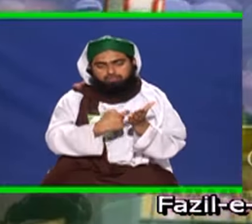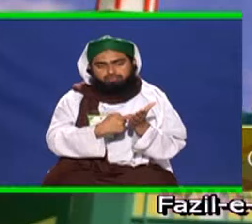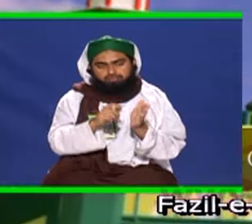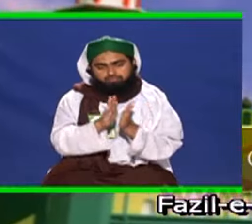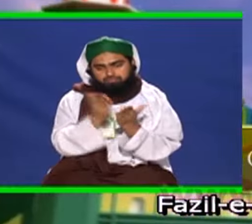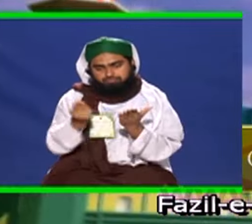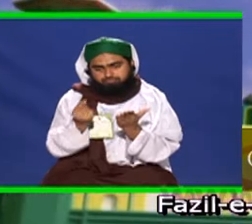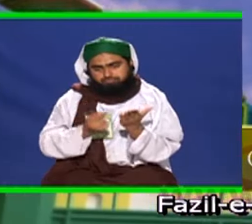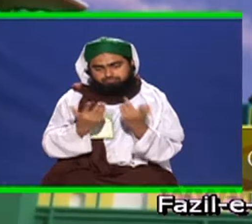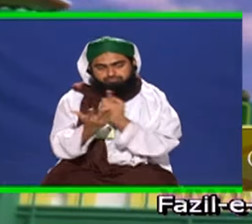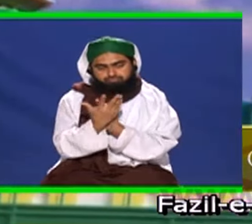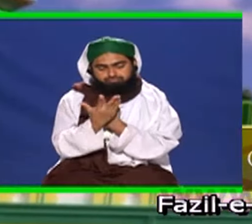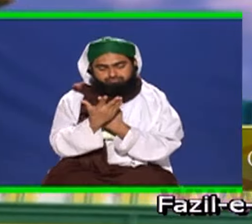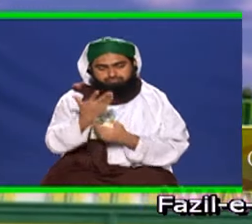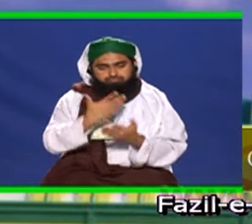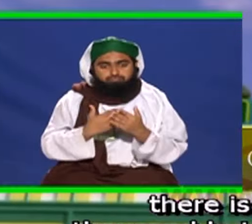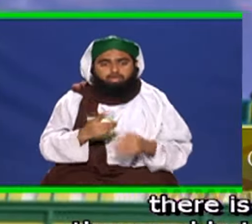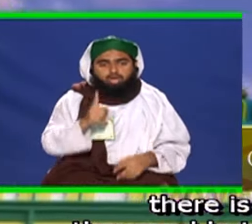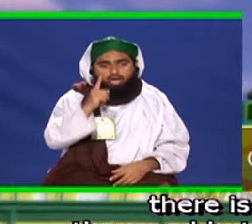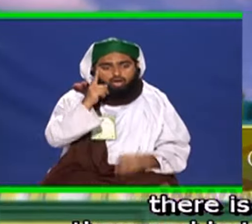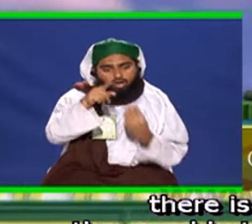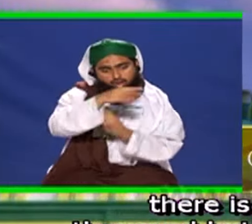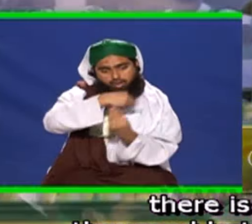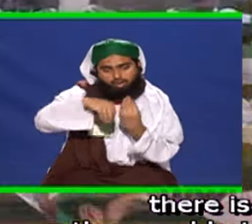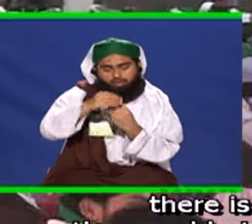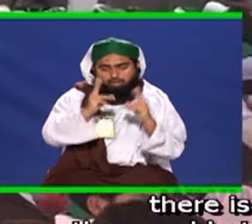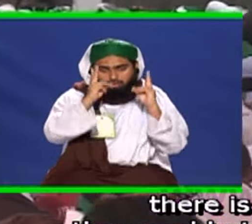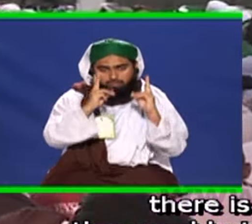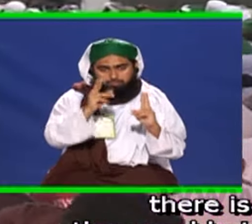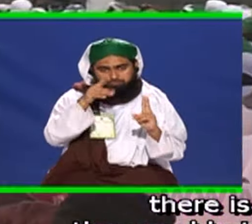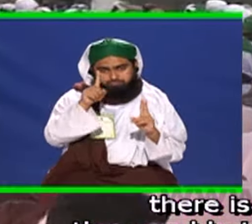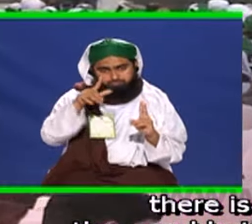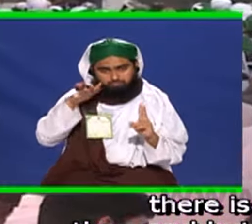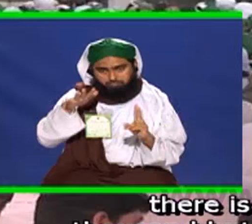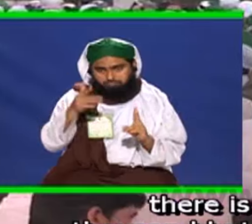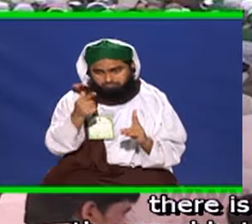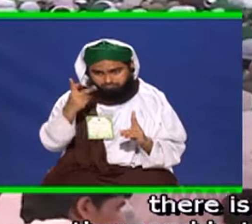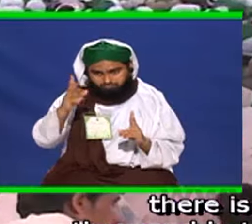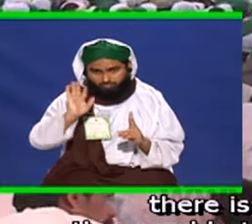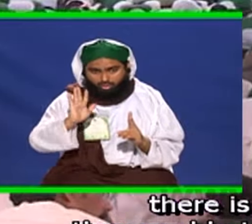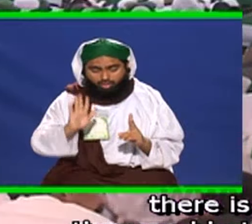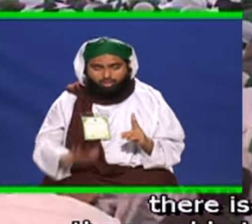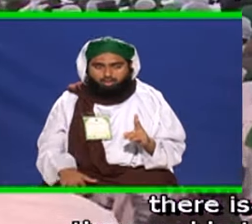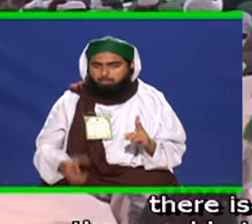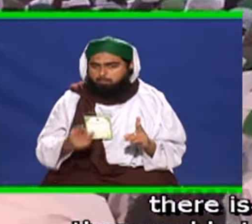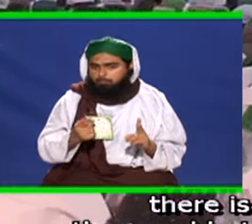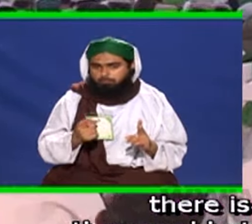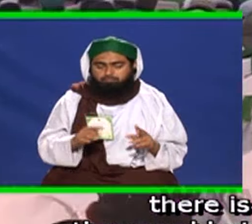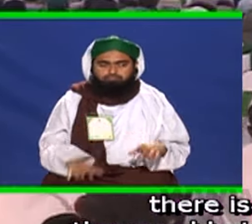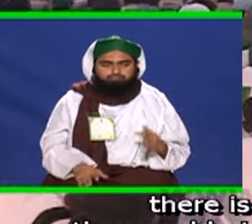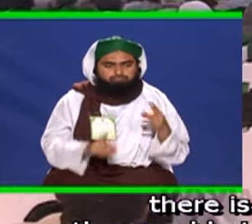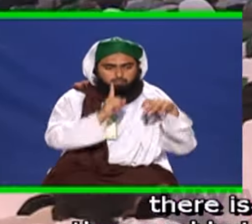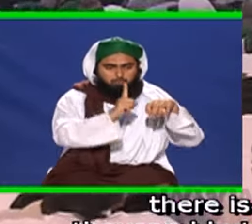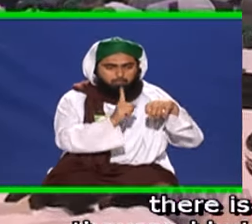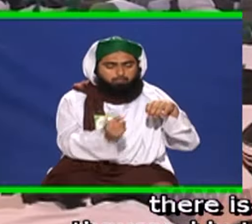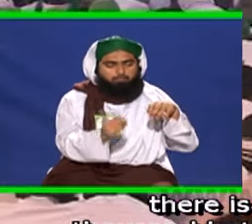آپ فاضل بریلوی رحمۃ اللہ نے اس کو سمجھایا کہ وہاں ایک لاکھ مطلب تعداد کو ہے لیکن